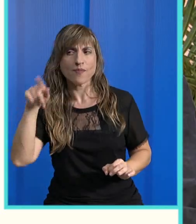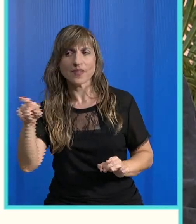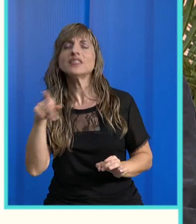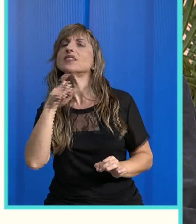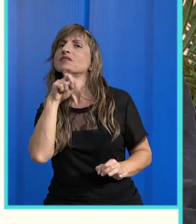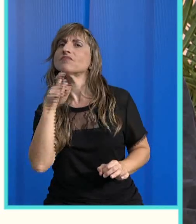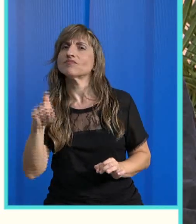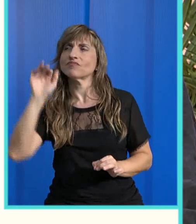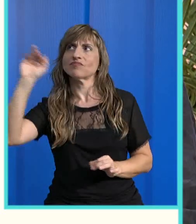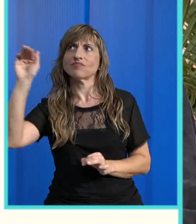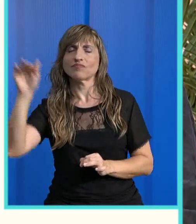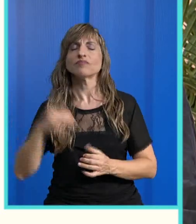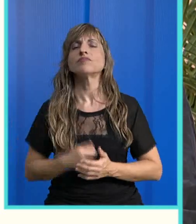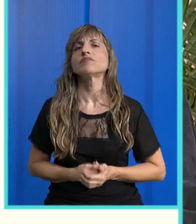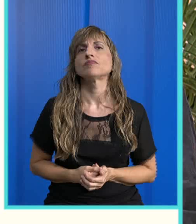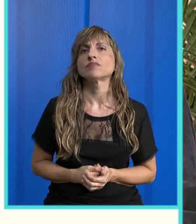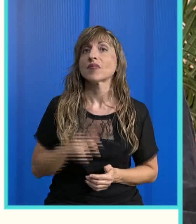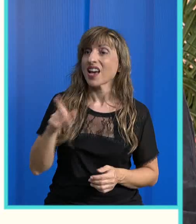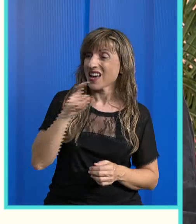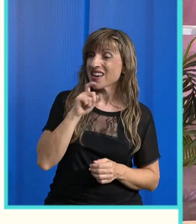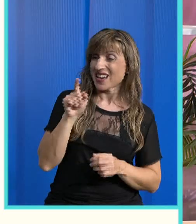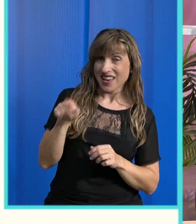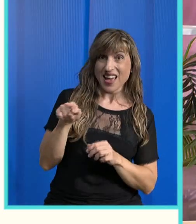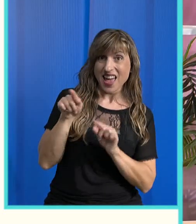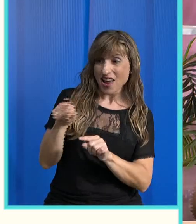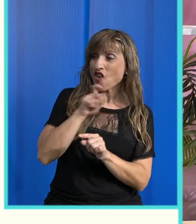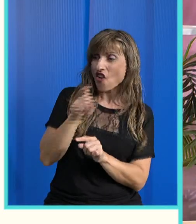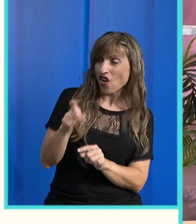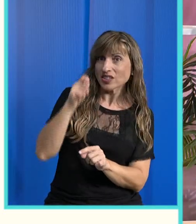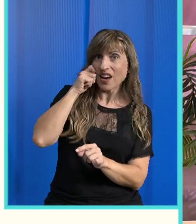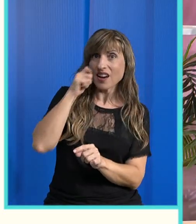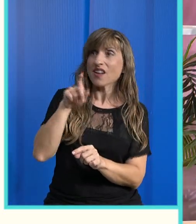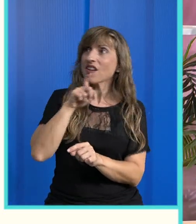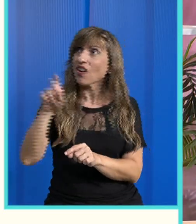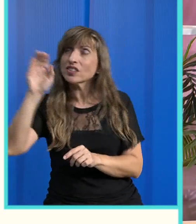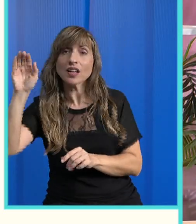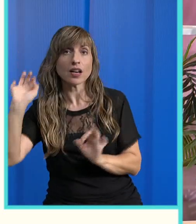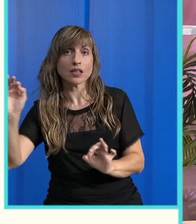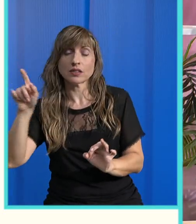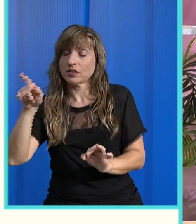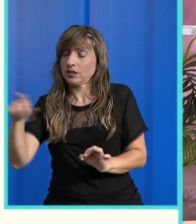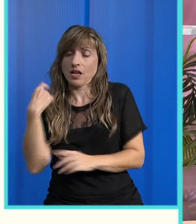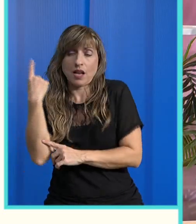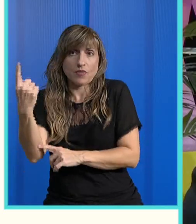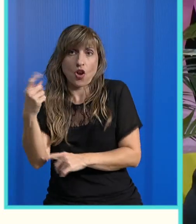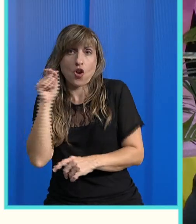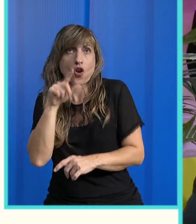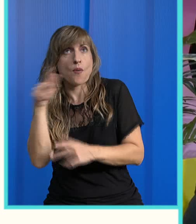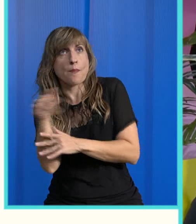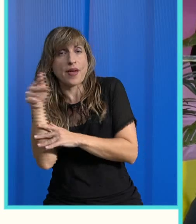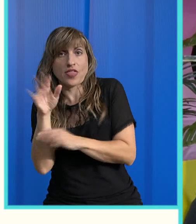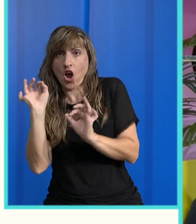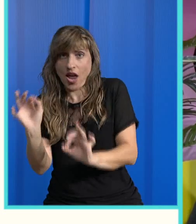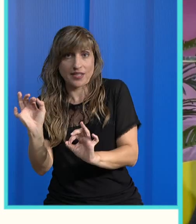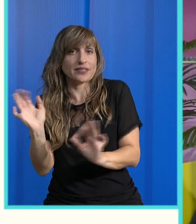progressista de ser un racista i ser un xenòfob crec que no se l'hemos donat a nosaltres crec que és una cosa que s'ha ganat ell per méritos propios amb els vídeos i els tuits que fa. Per l